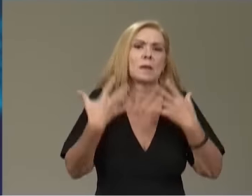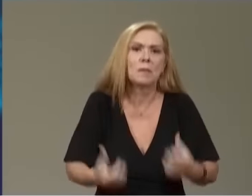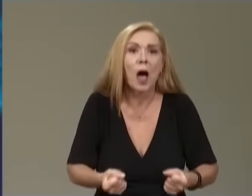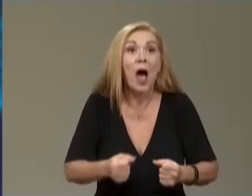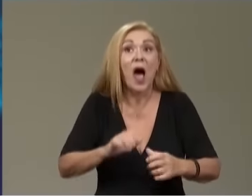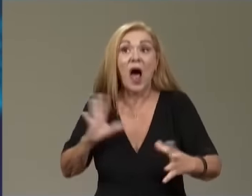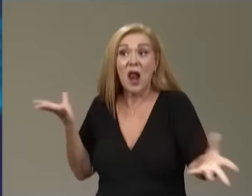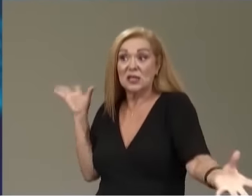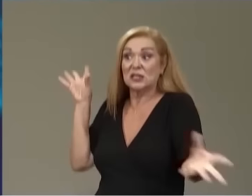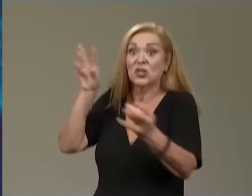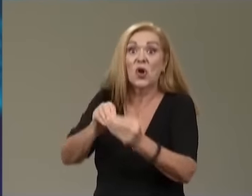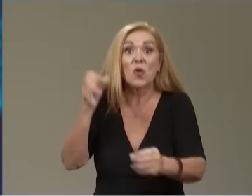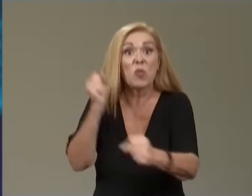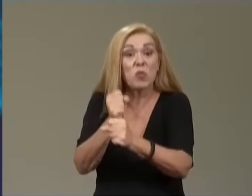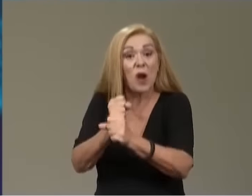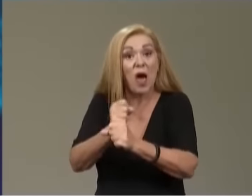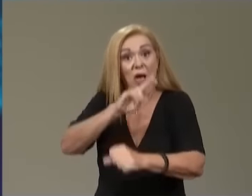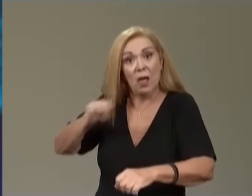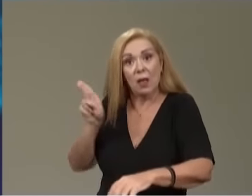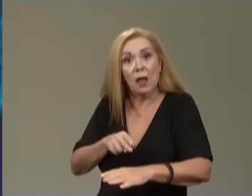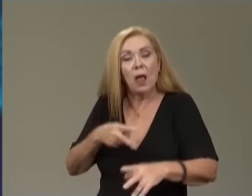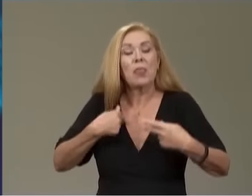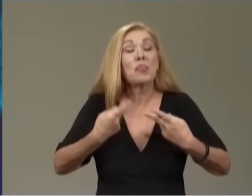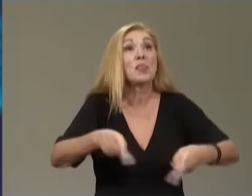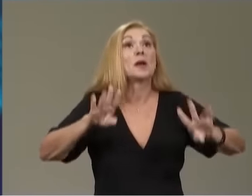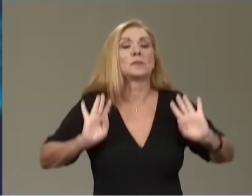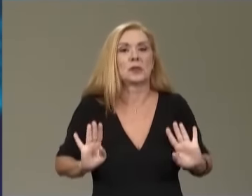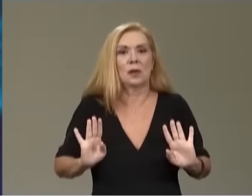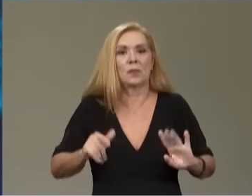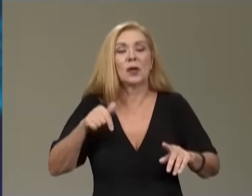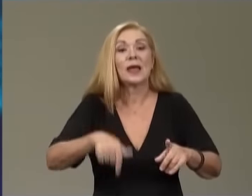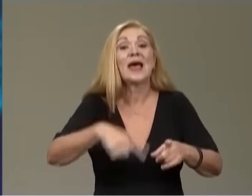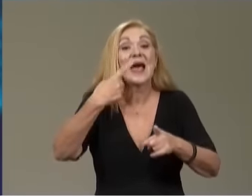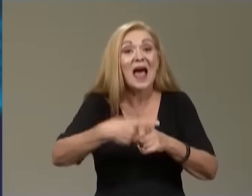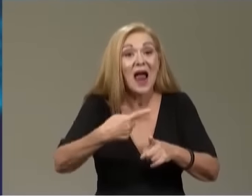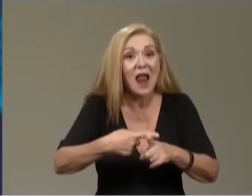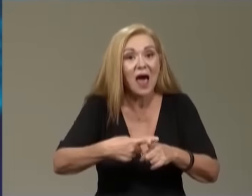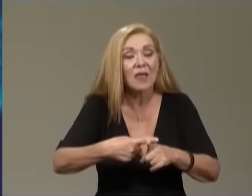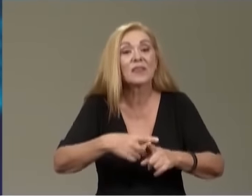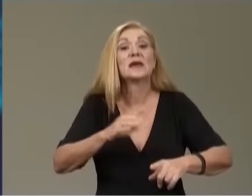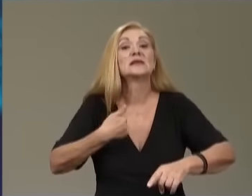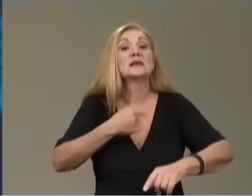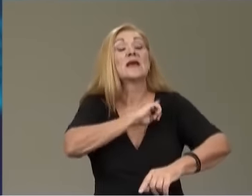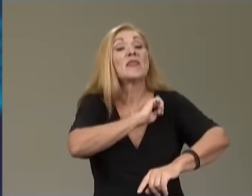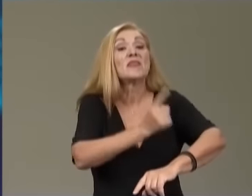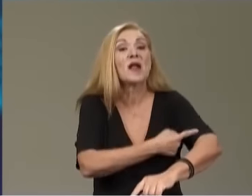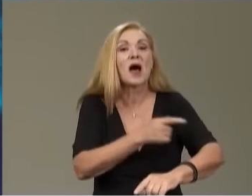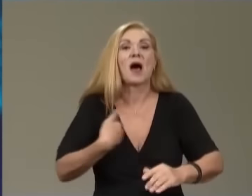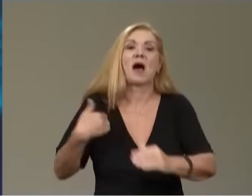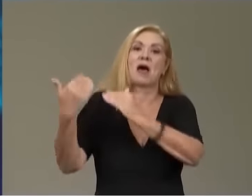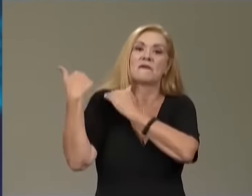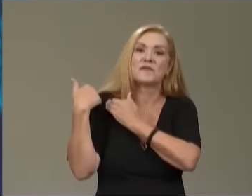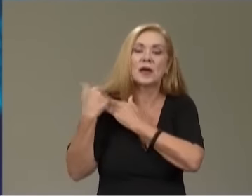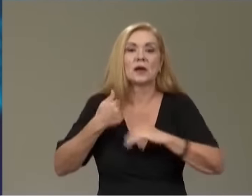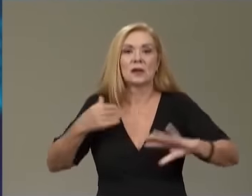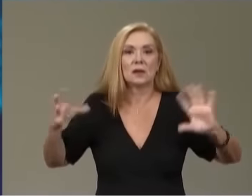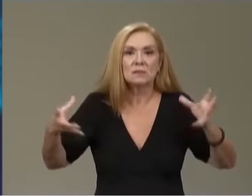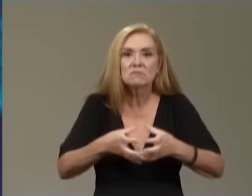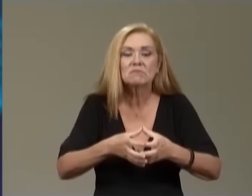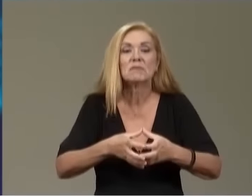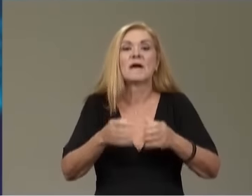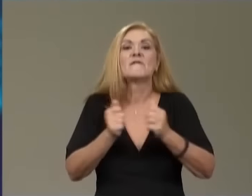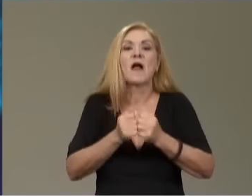συνολική κατεύθυνση. Η πατρίδα μας, χάρη στις δυνάμεις της πατριωτικής ευθύνης, της λογικής, του